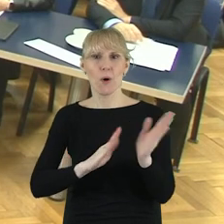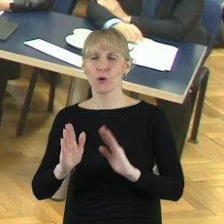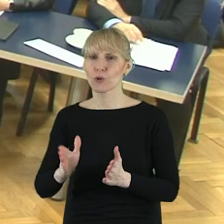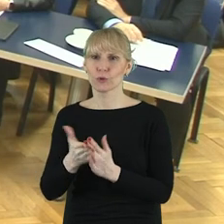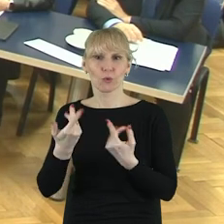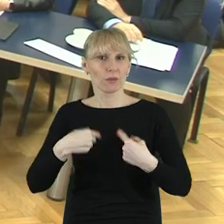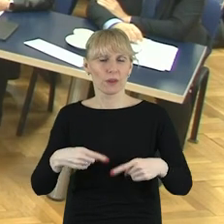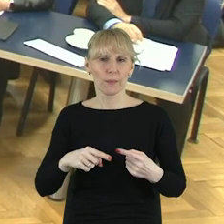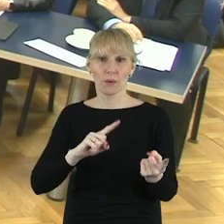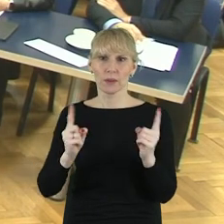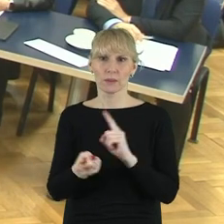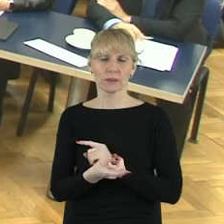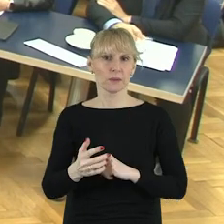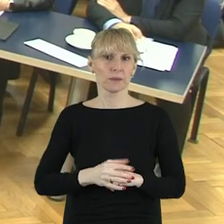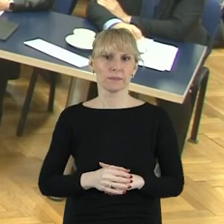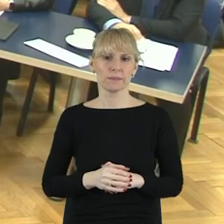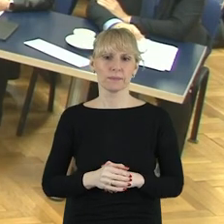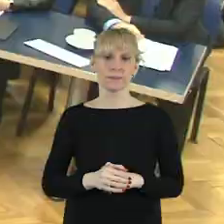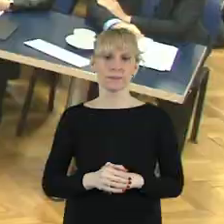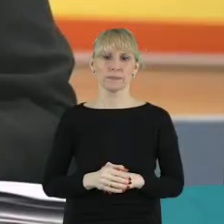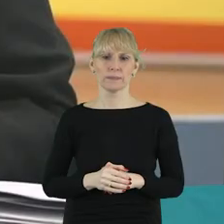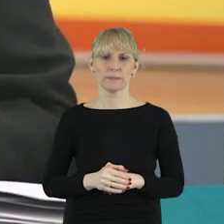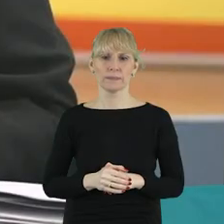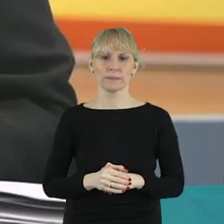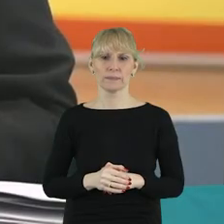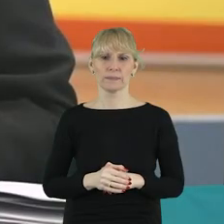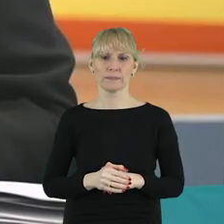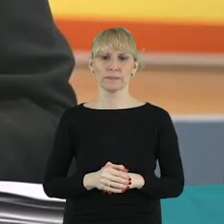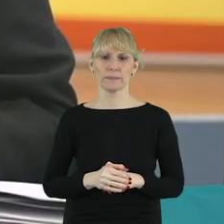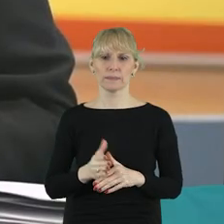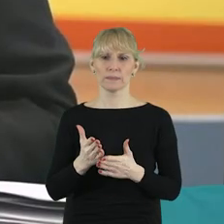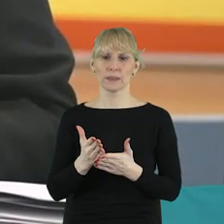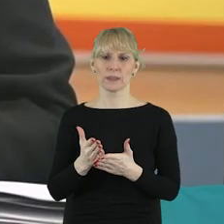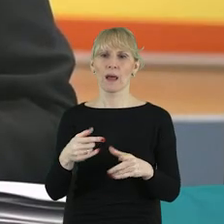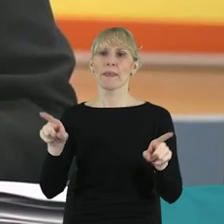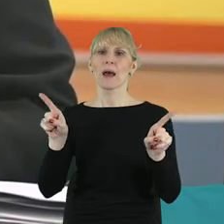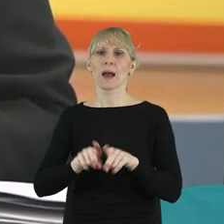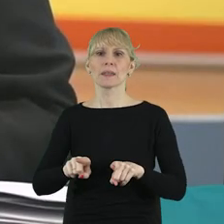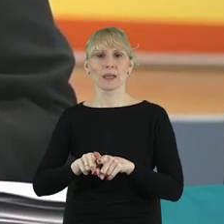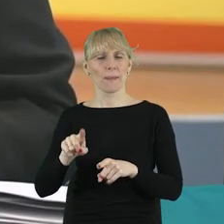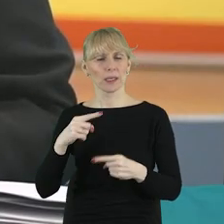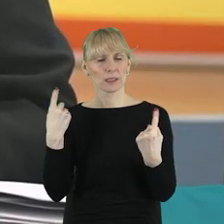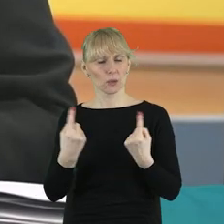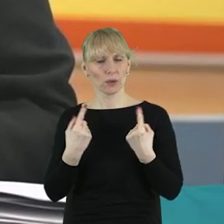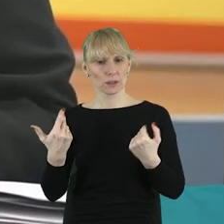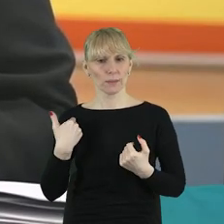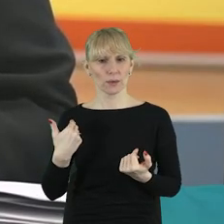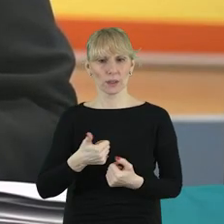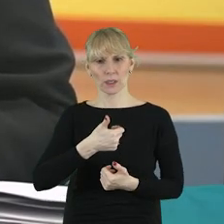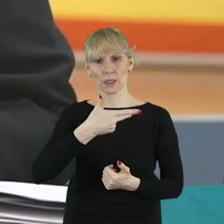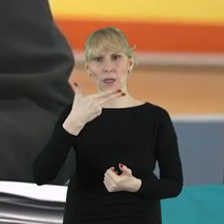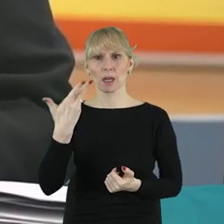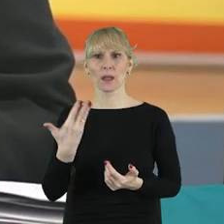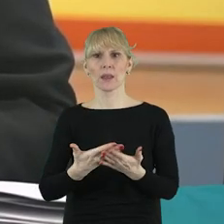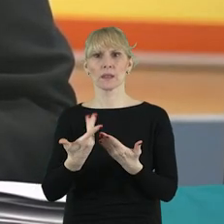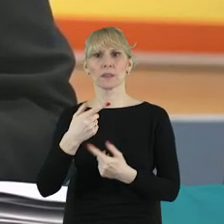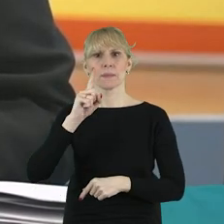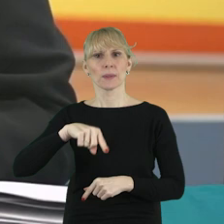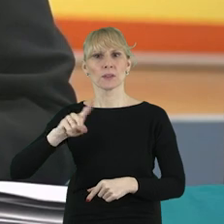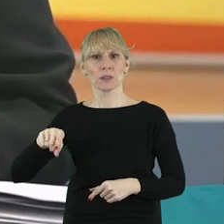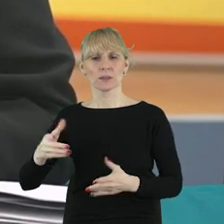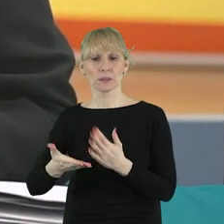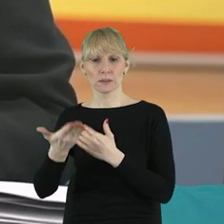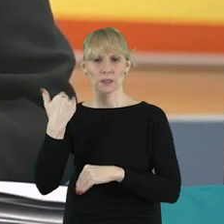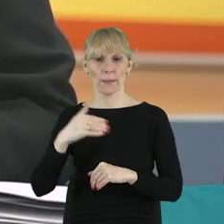Macie państwo, jeżeli chodzi o zmianę porządku obrad w sesji, wyrok w tej sprawie, toż sama sytuacja była kilkanaście miesięcy